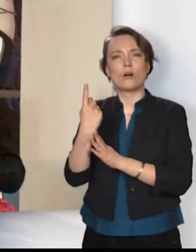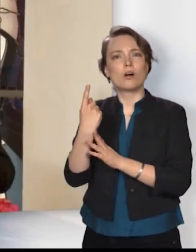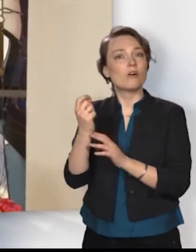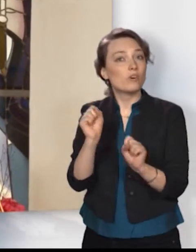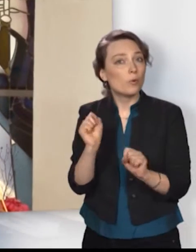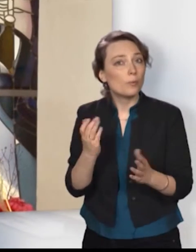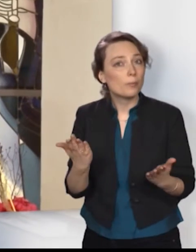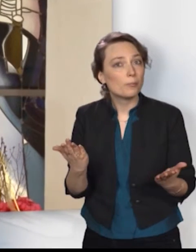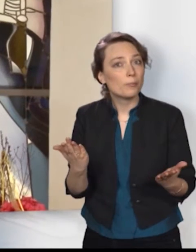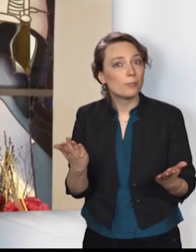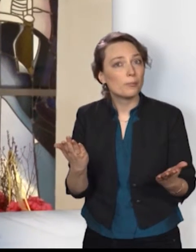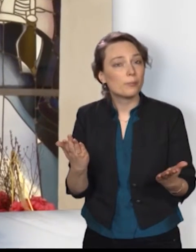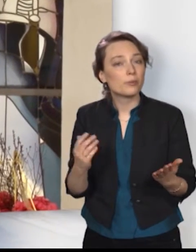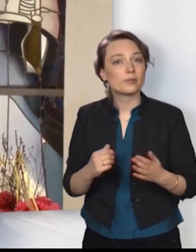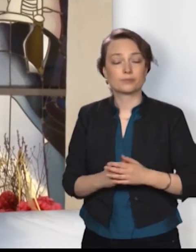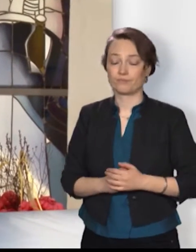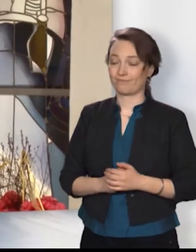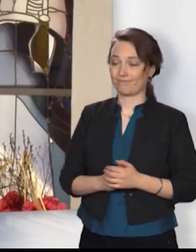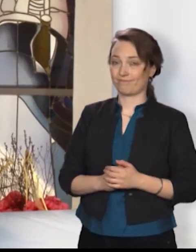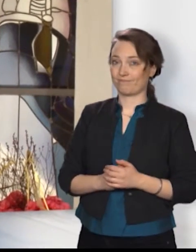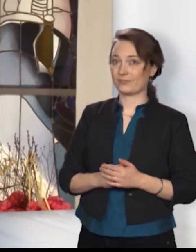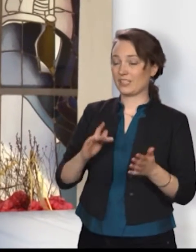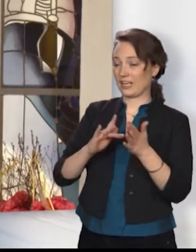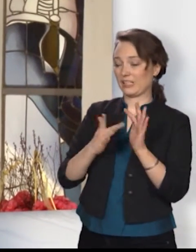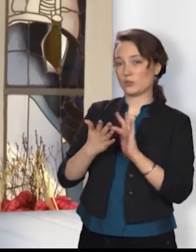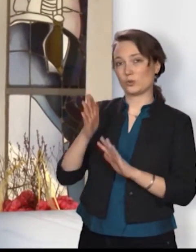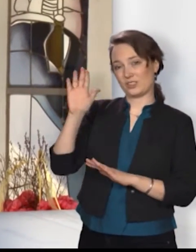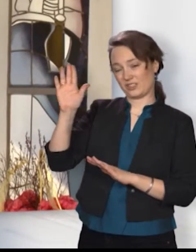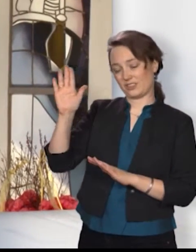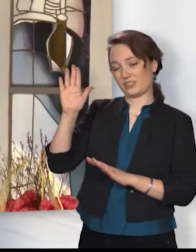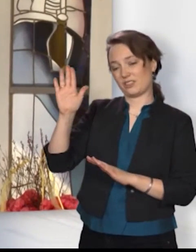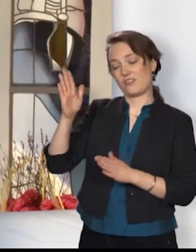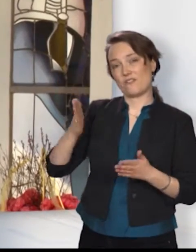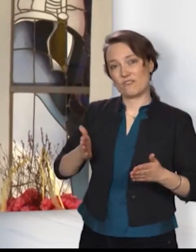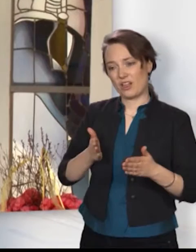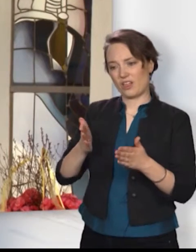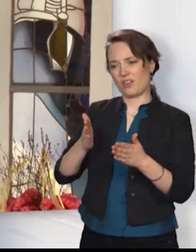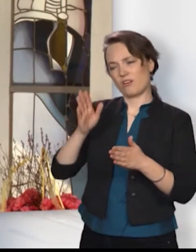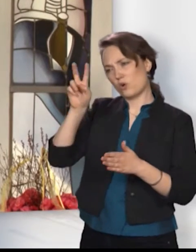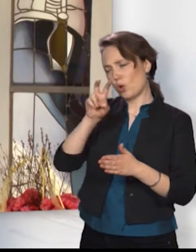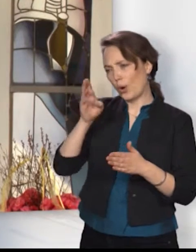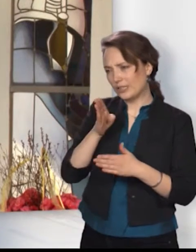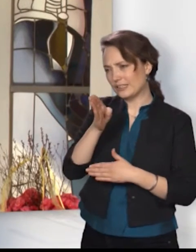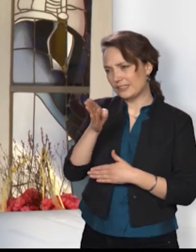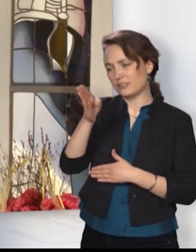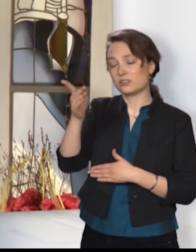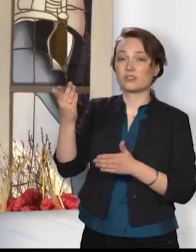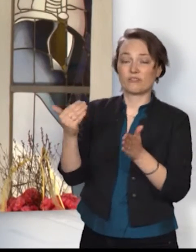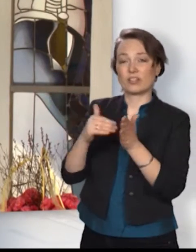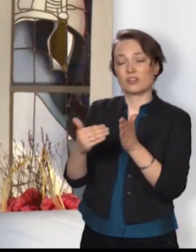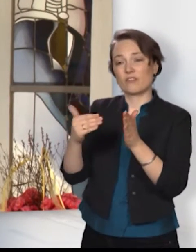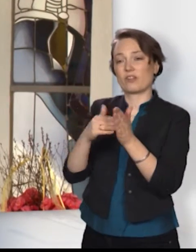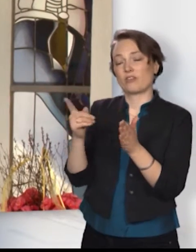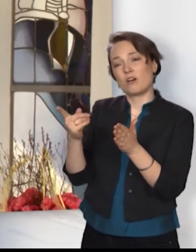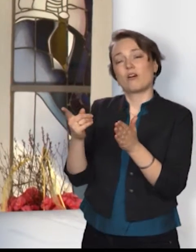Jesus beschreibt uns seinen Wert, wenn er seinen Weg ans Kreuz